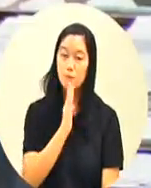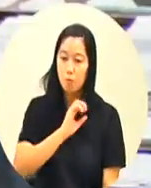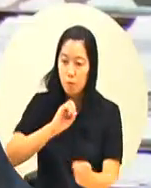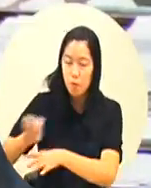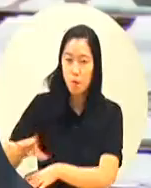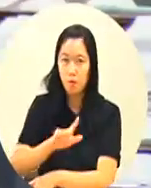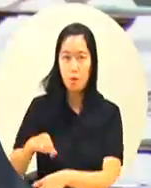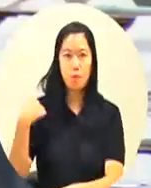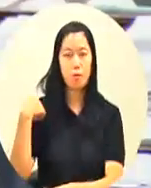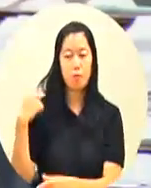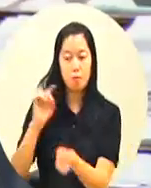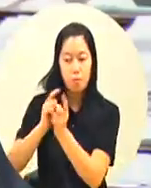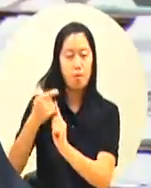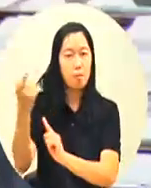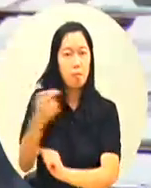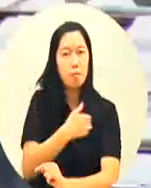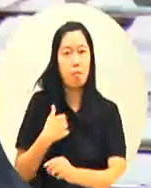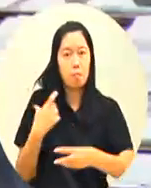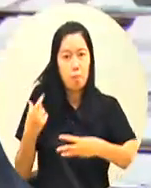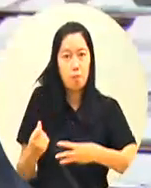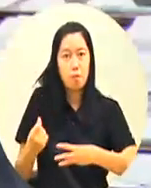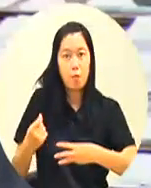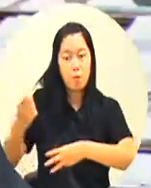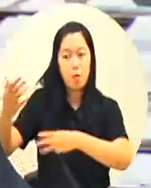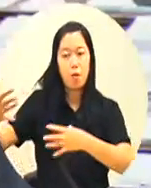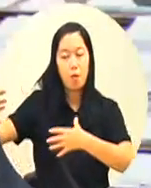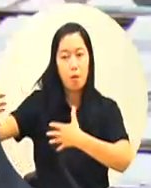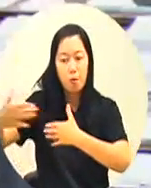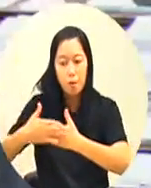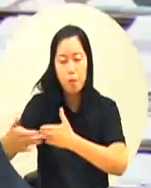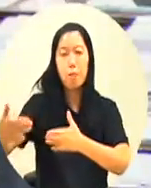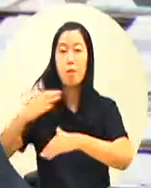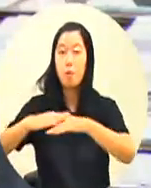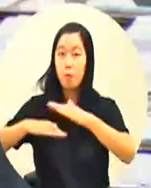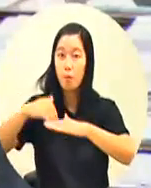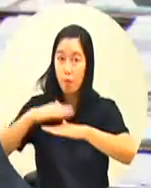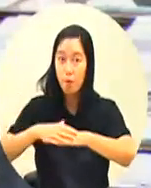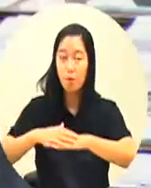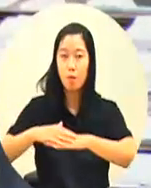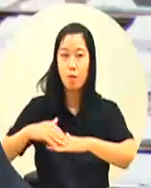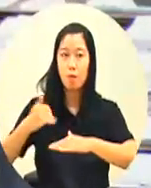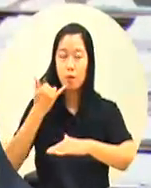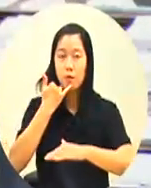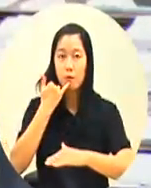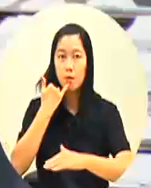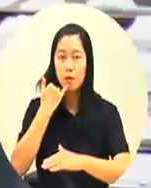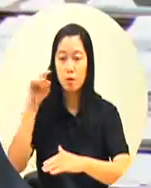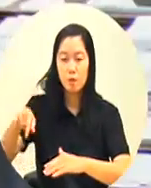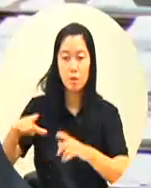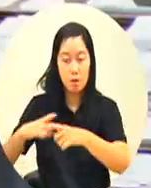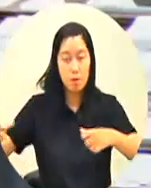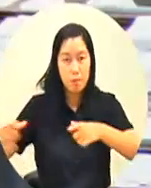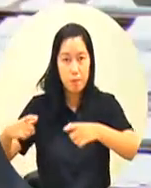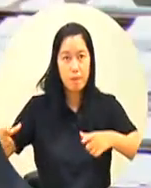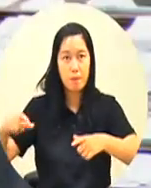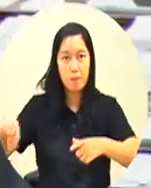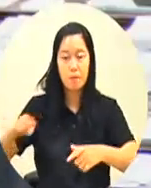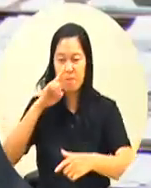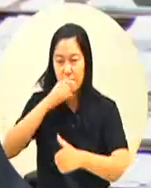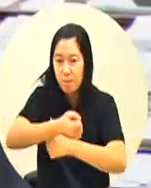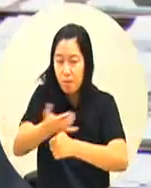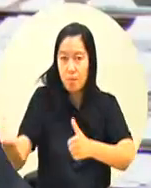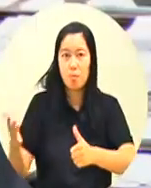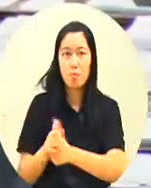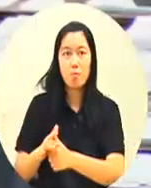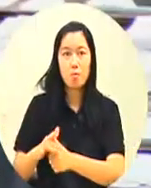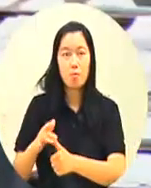变成你的能源，其实中间互补起来其实就可以同样以这样的规模的这个污染跟耗